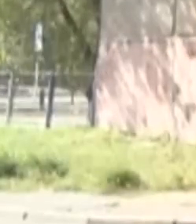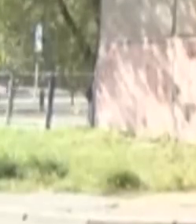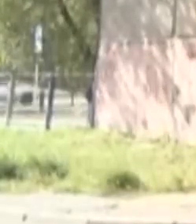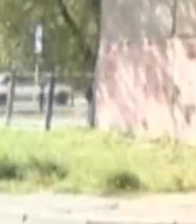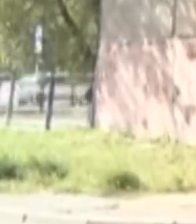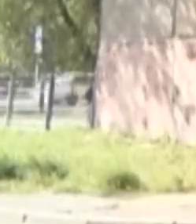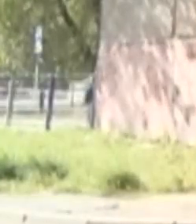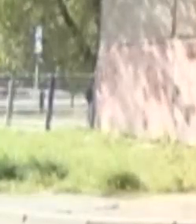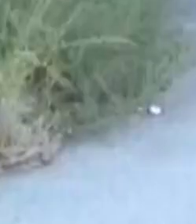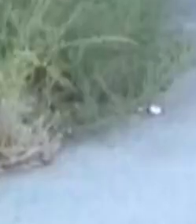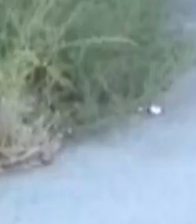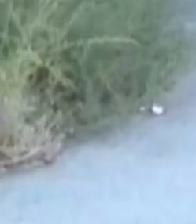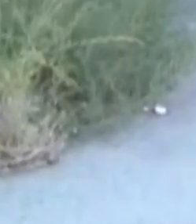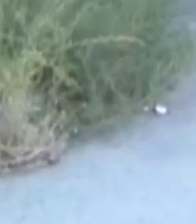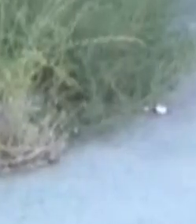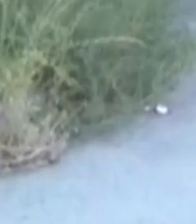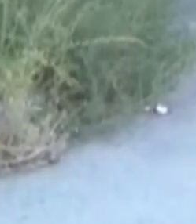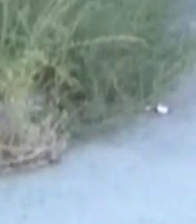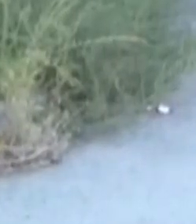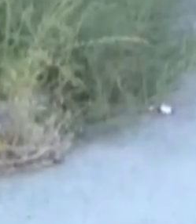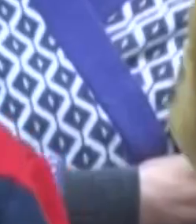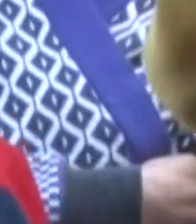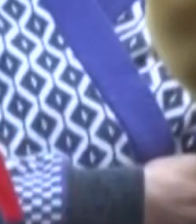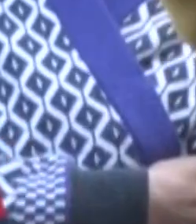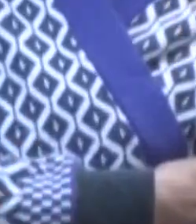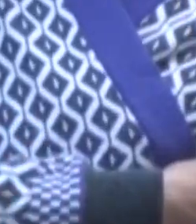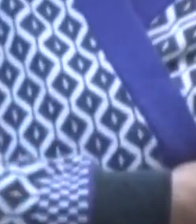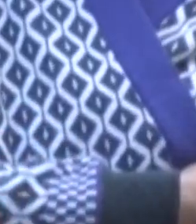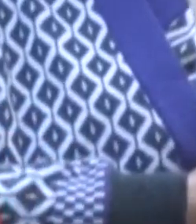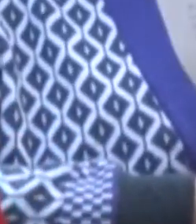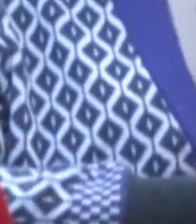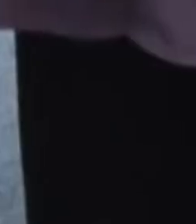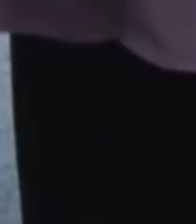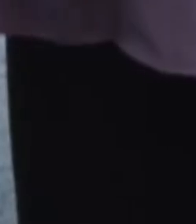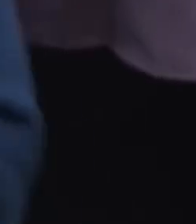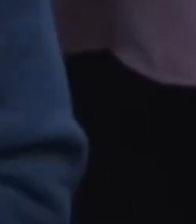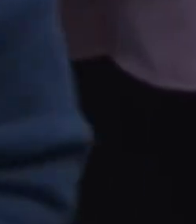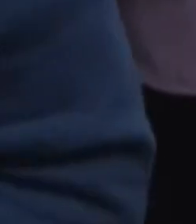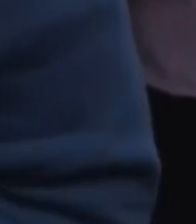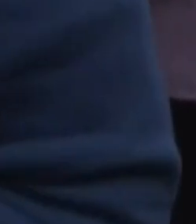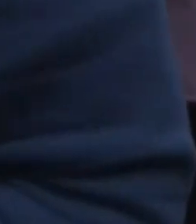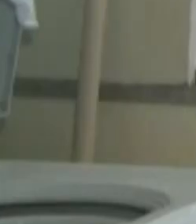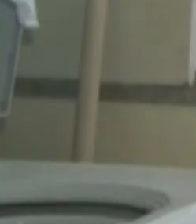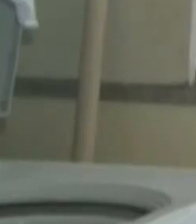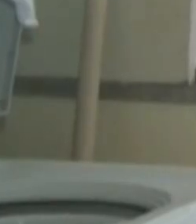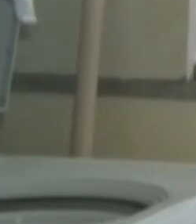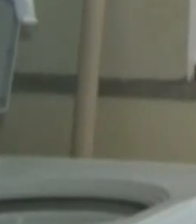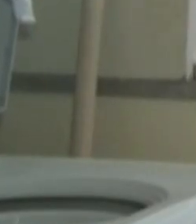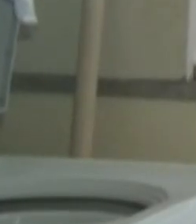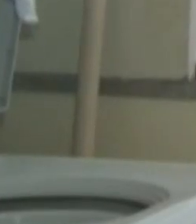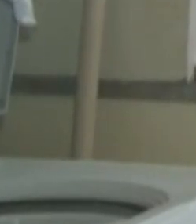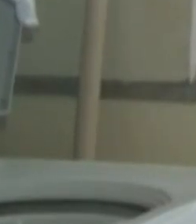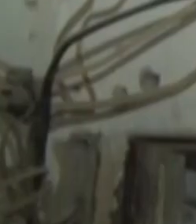жители а throw рискуют остаться бескова люди признаются что живут в аварийном доме который по словам власти не